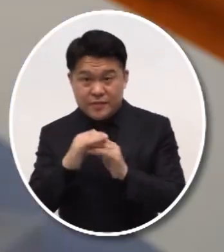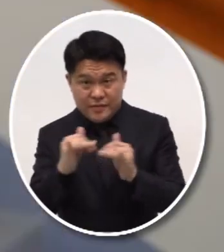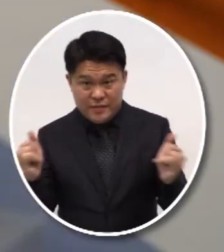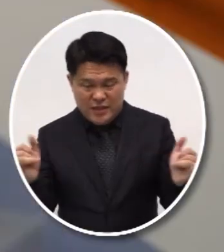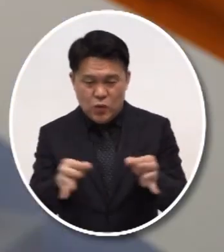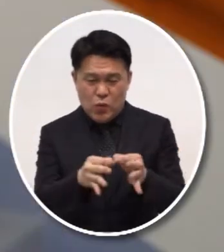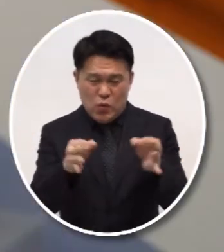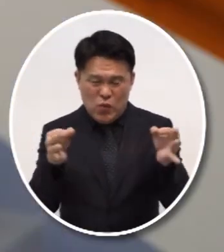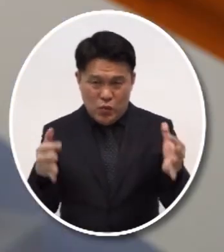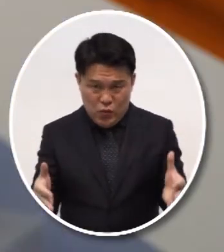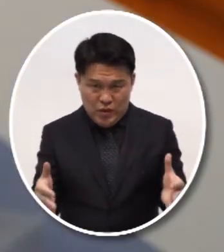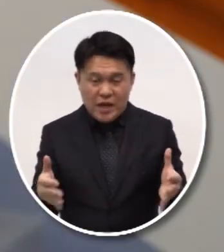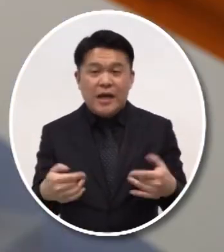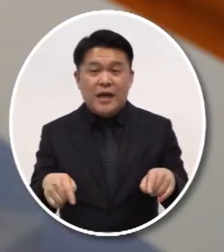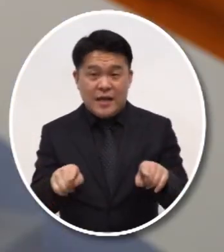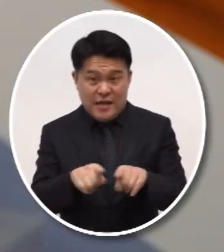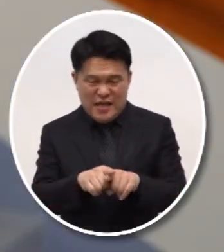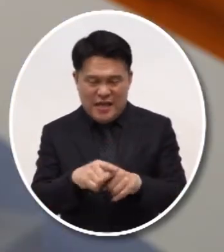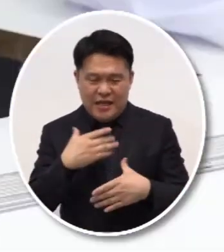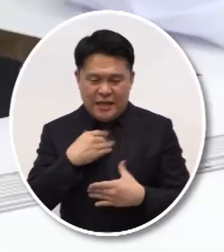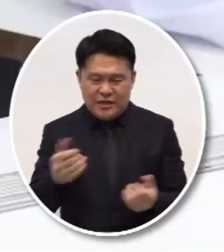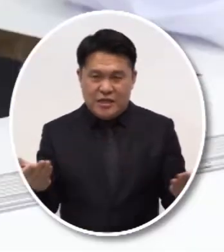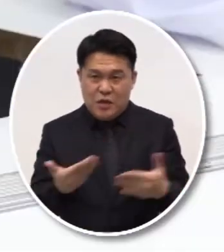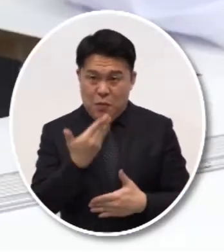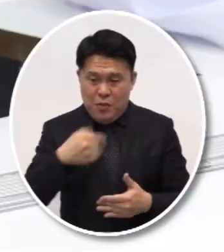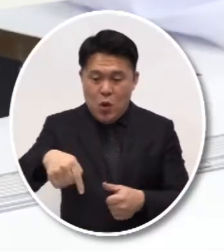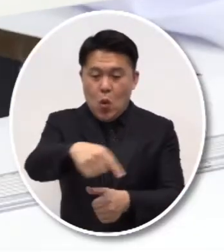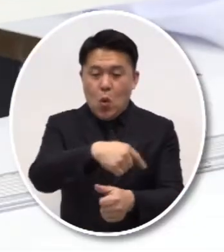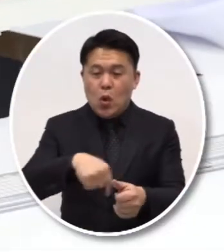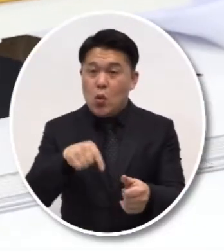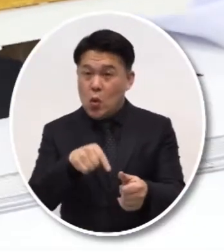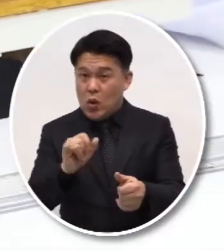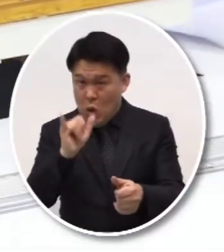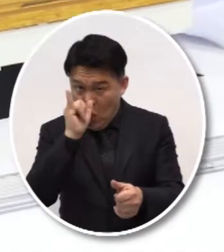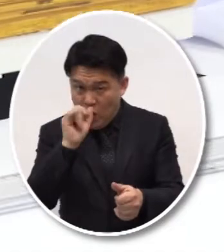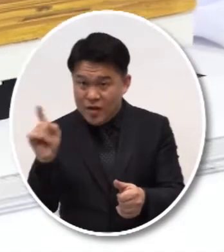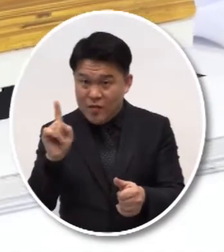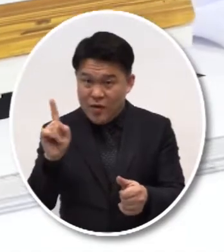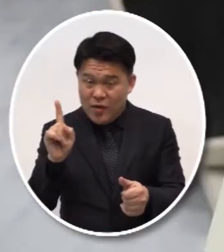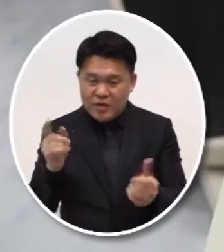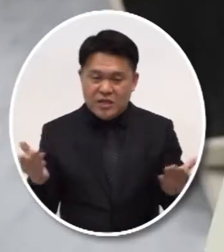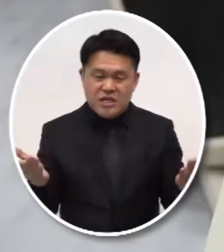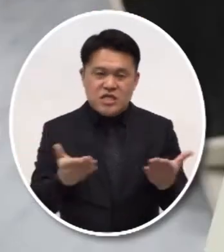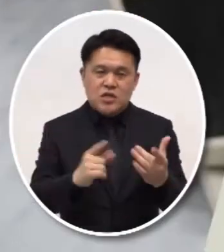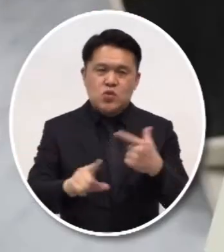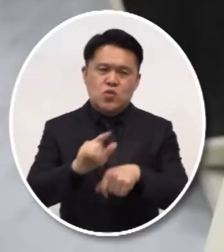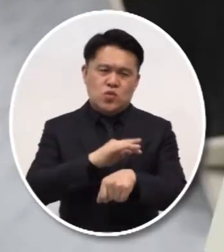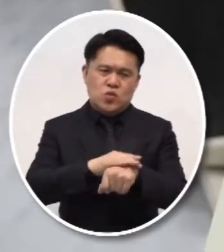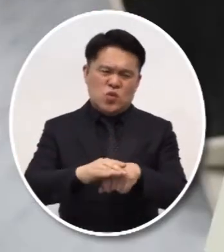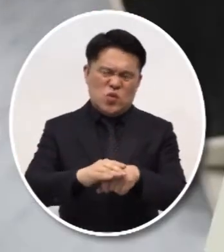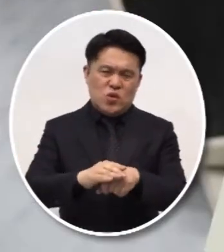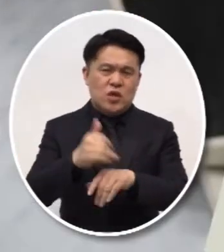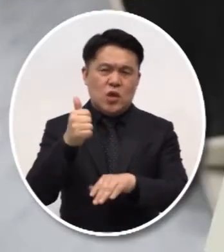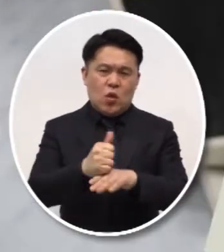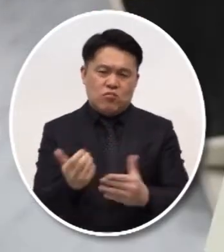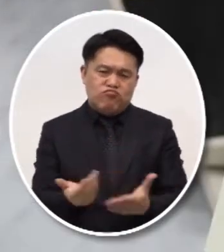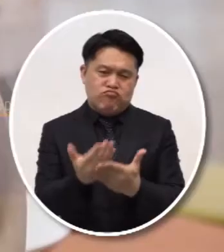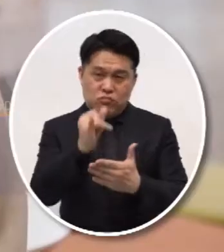비장애인이 오랫동안 안정적으로 함께 일할 수 있는 근무 환경 덕분에 업무 성과도 점점 높아지고